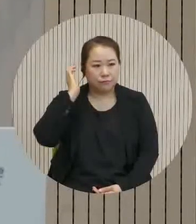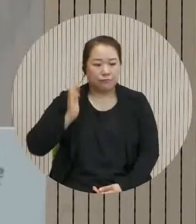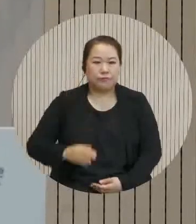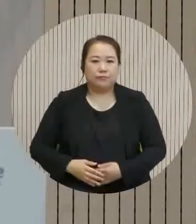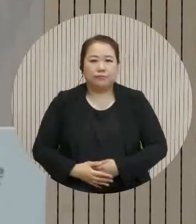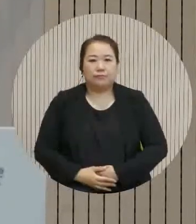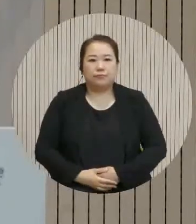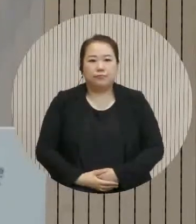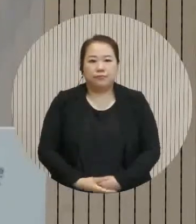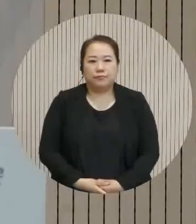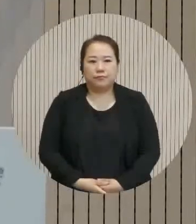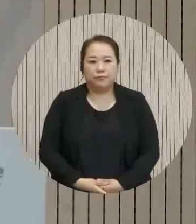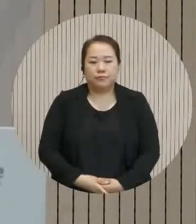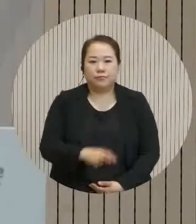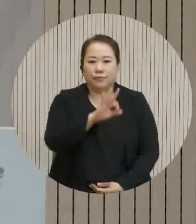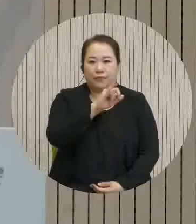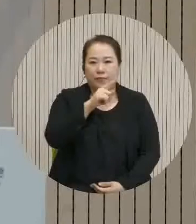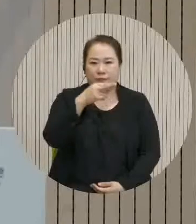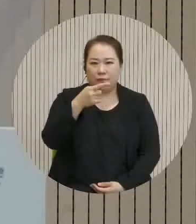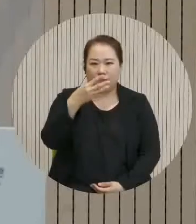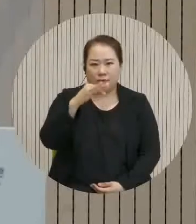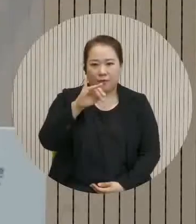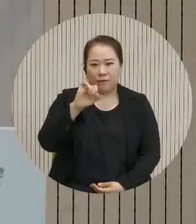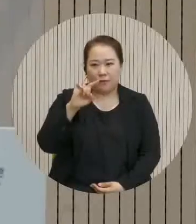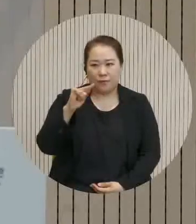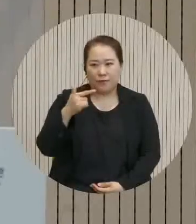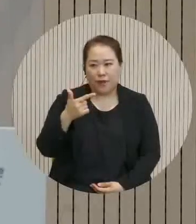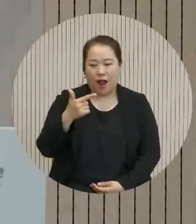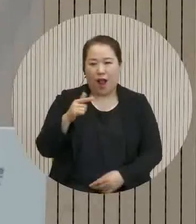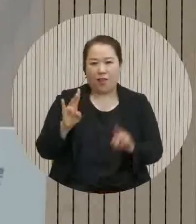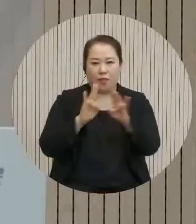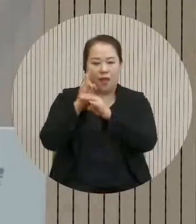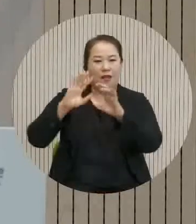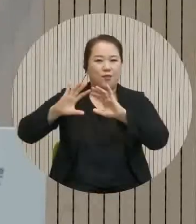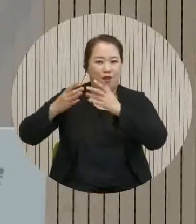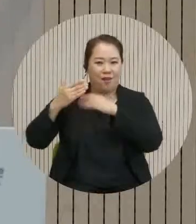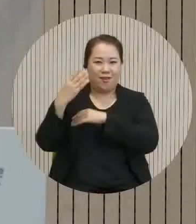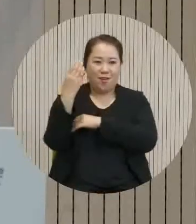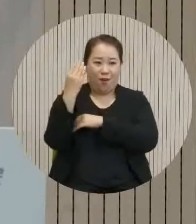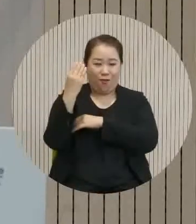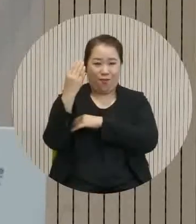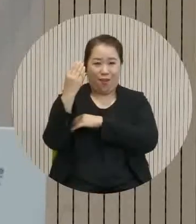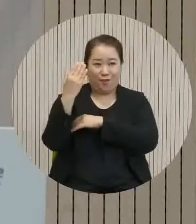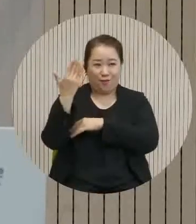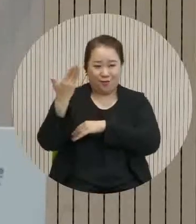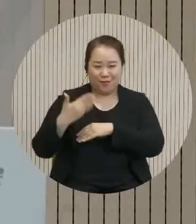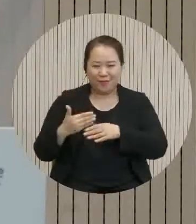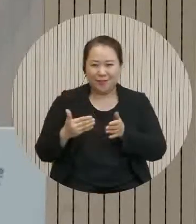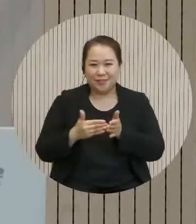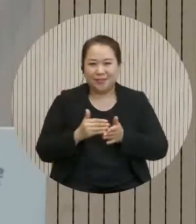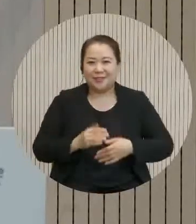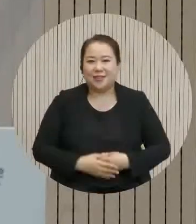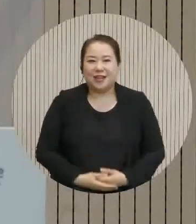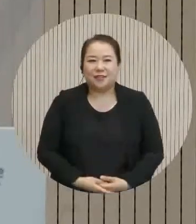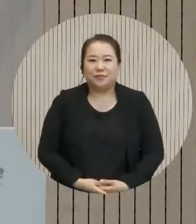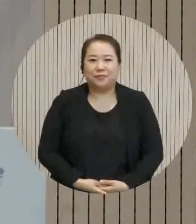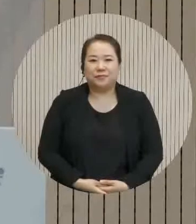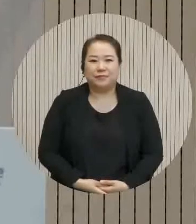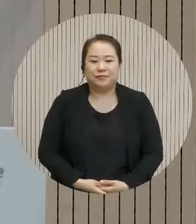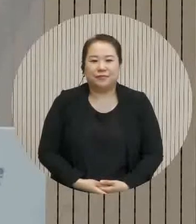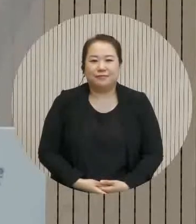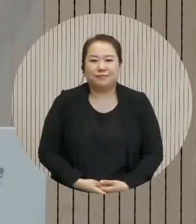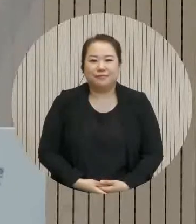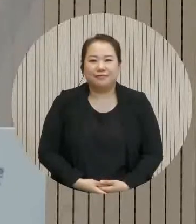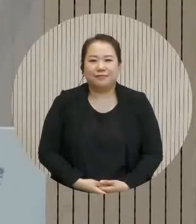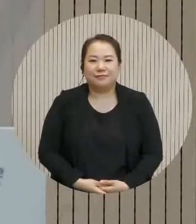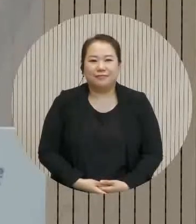네, 아드리안 랑겐동크님 멀리 네덜란드에서 영상으로 생동감 있는 독서지능 프로그램을 나누어